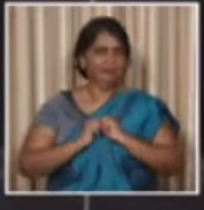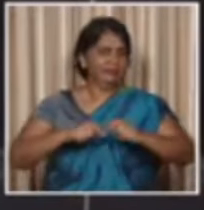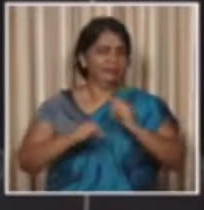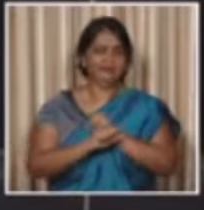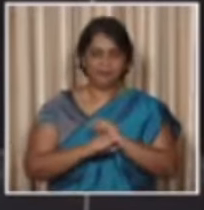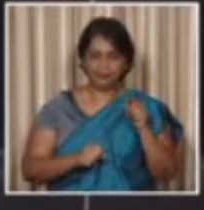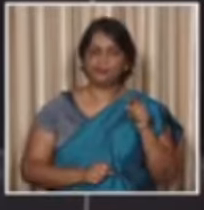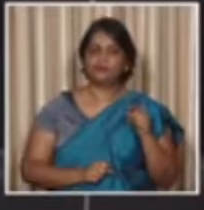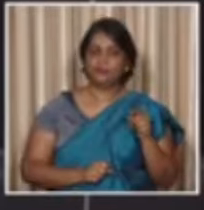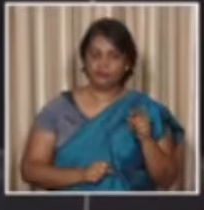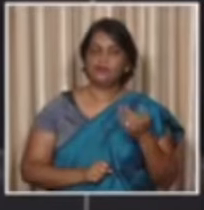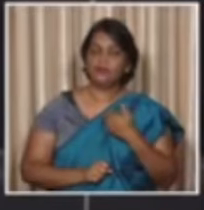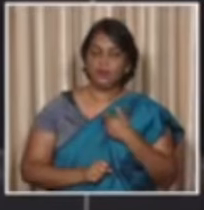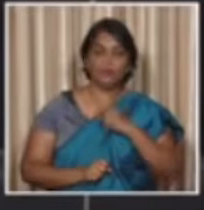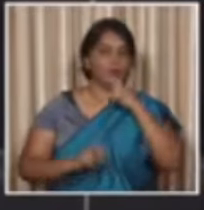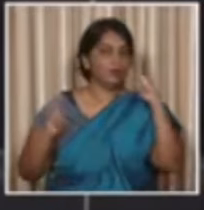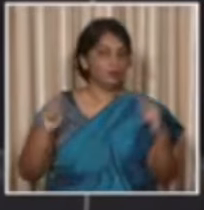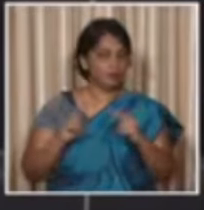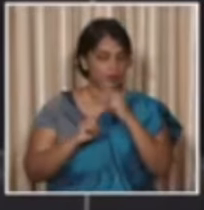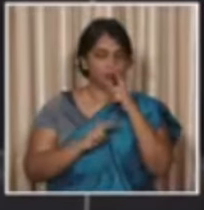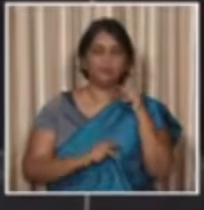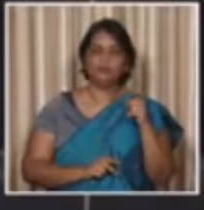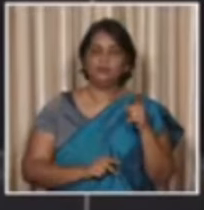නොවන නිසා අපි ශ්‍රේෂ්ඨ අධිකරණයට